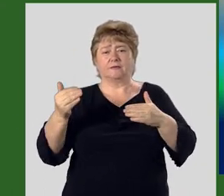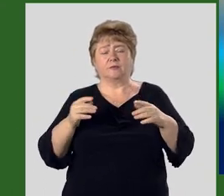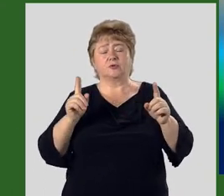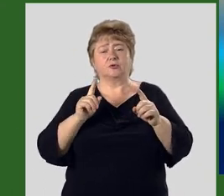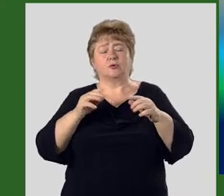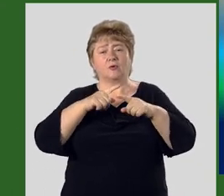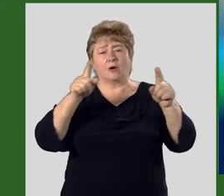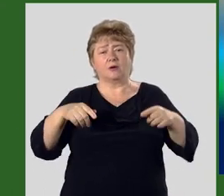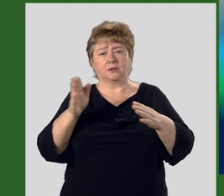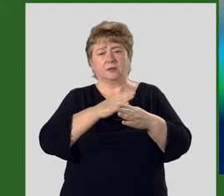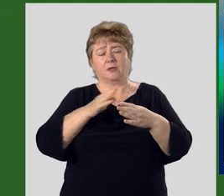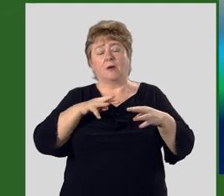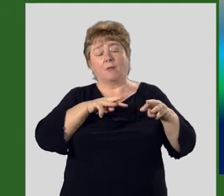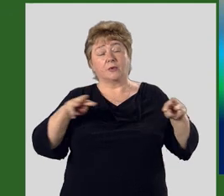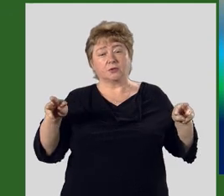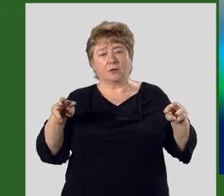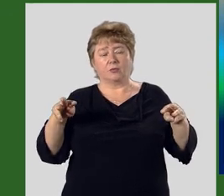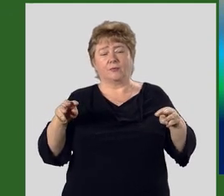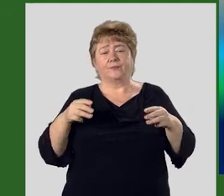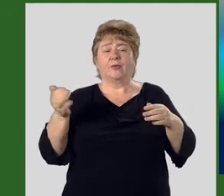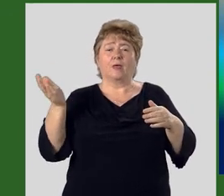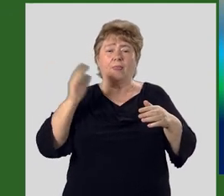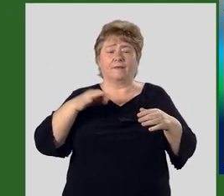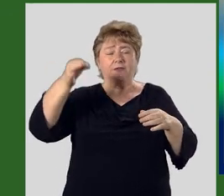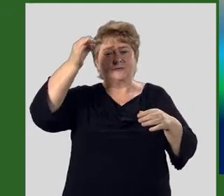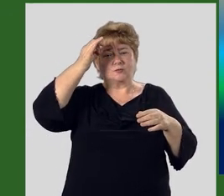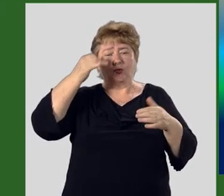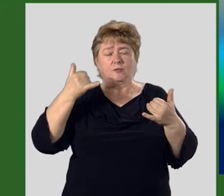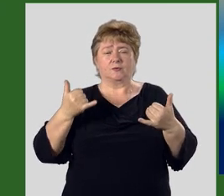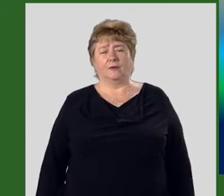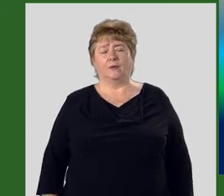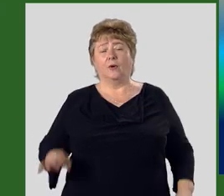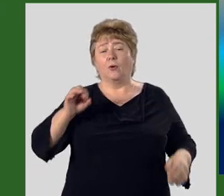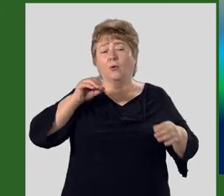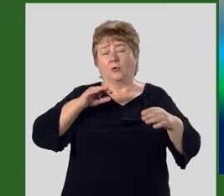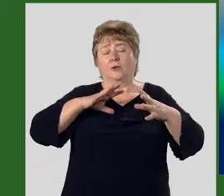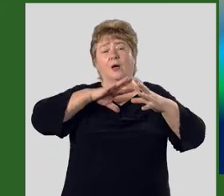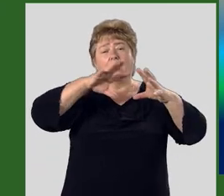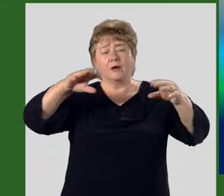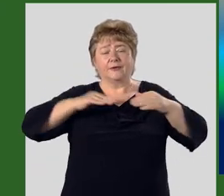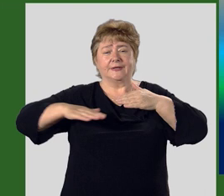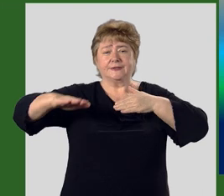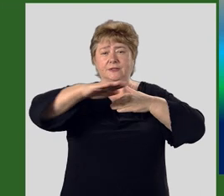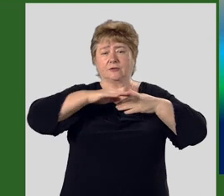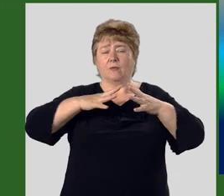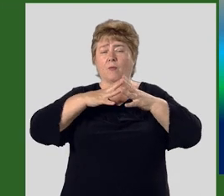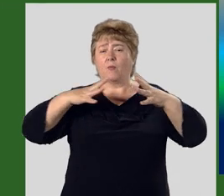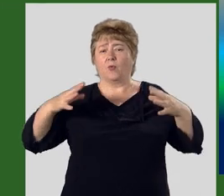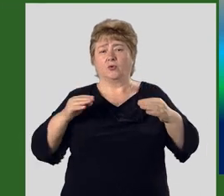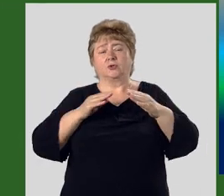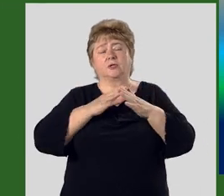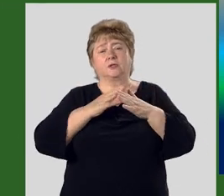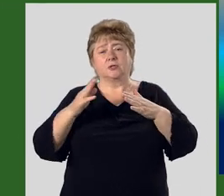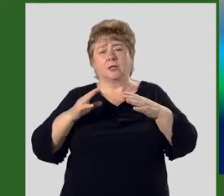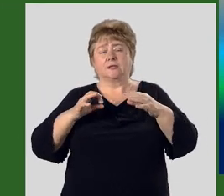что карты делятся по масштабу. Давайте их вспомним. От охвата территории в значительной